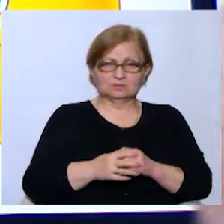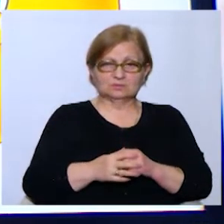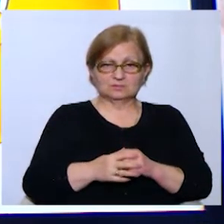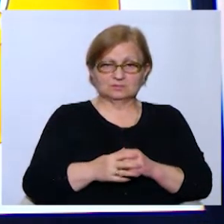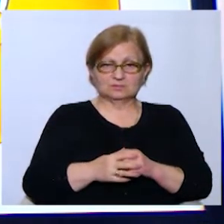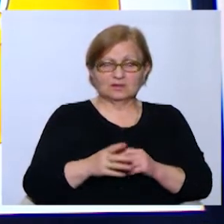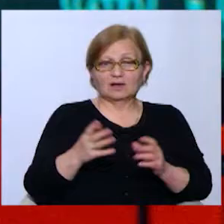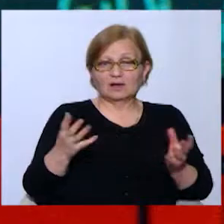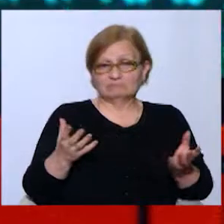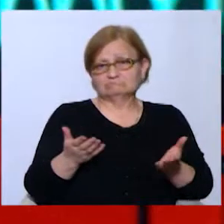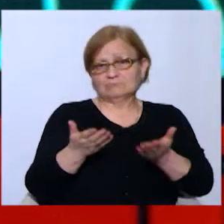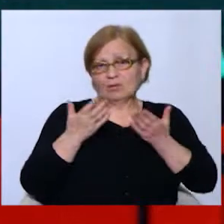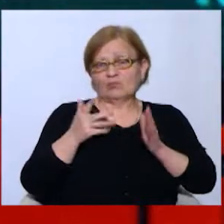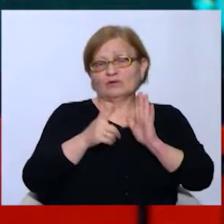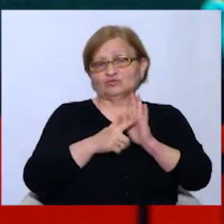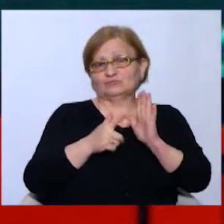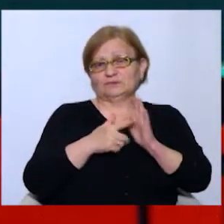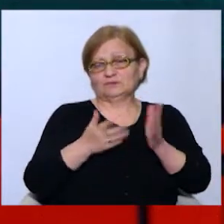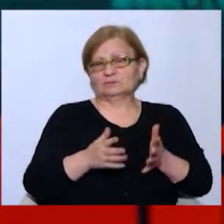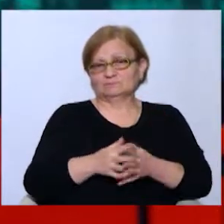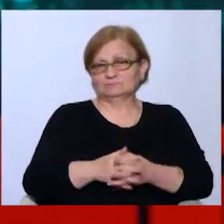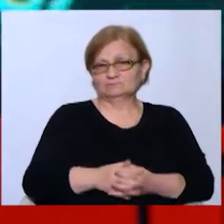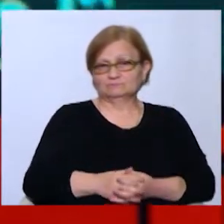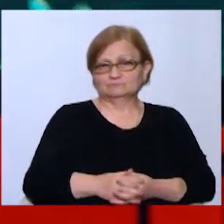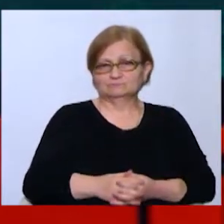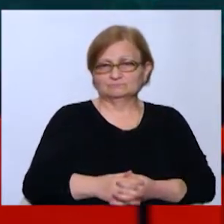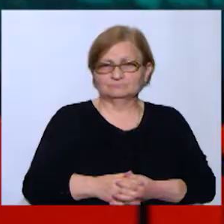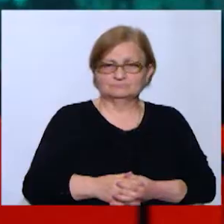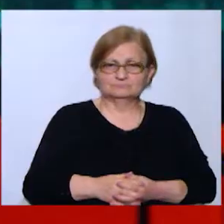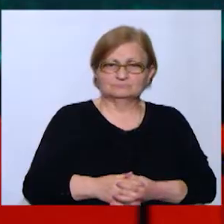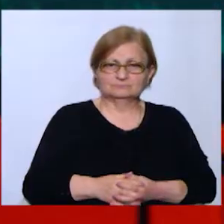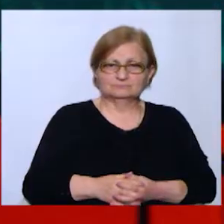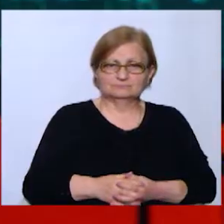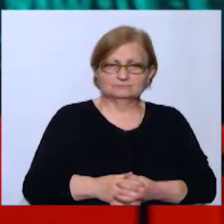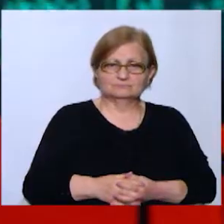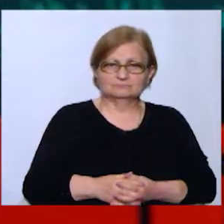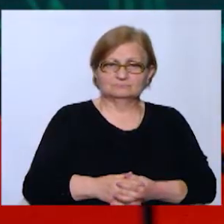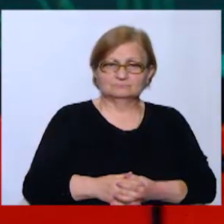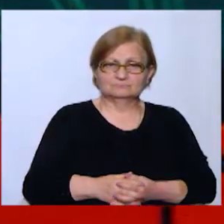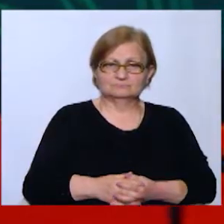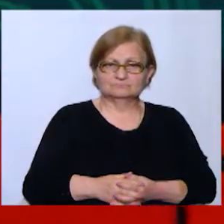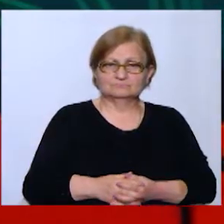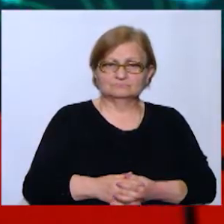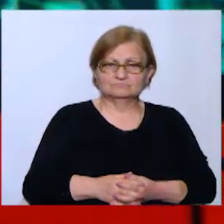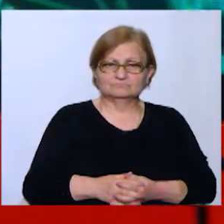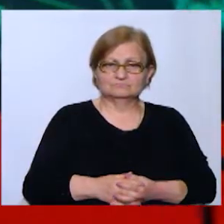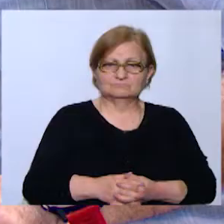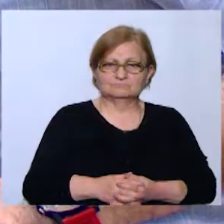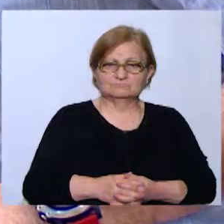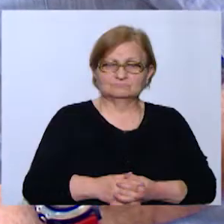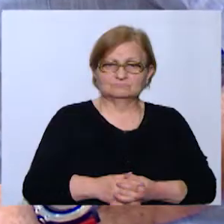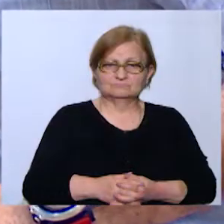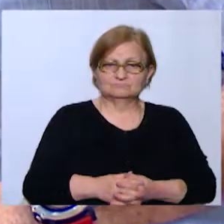გამოგვივა მიმატებული 7. აბა, გადავედით შემდეგ გვერდზე. აჰა, ესე იგი, 8-ს